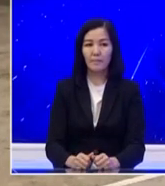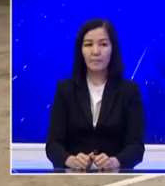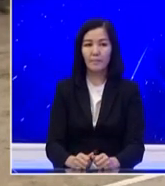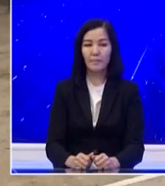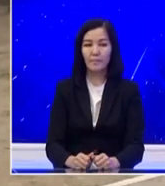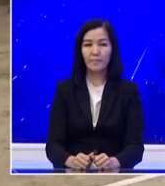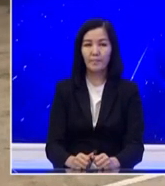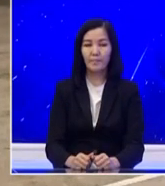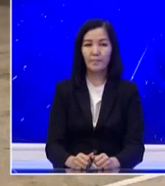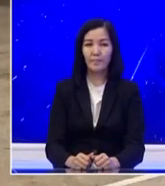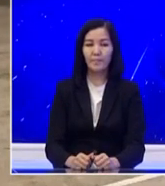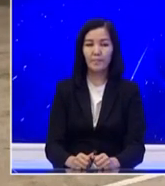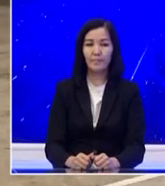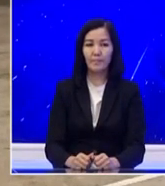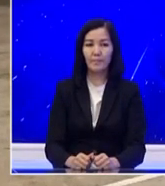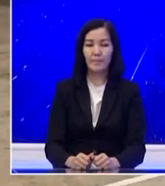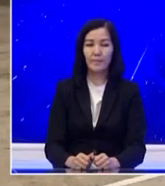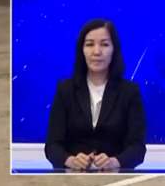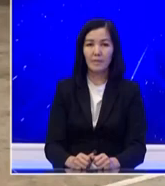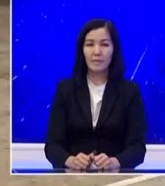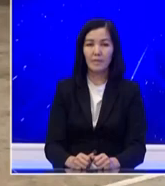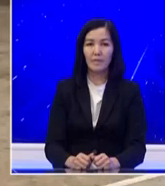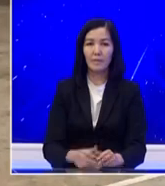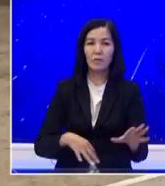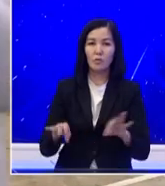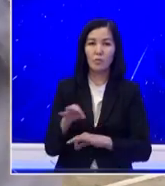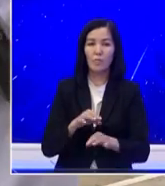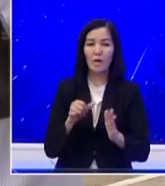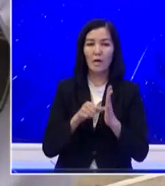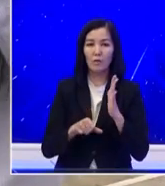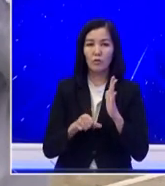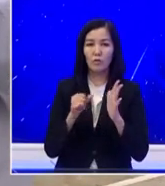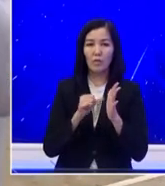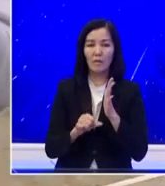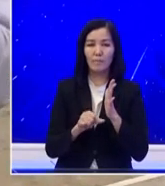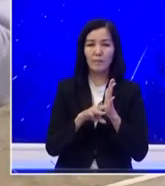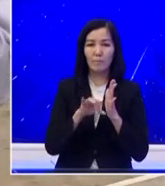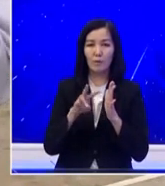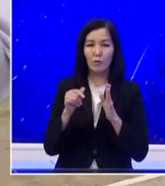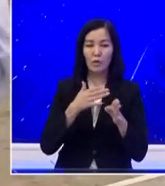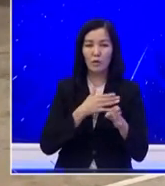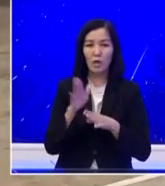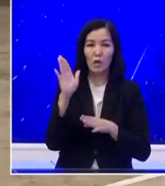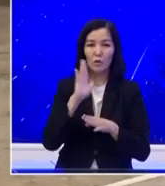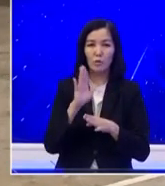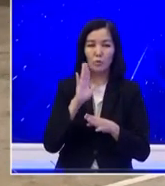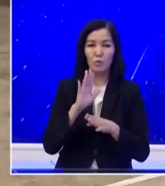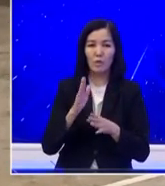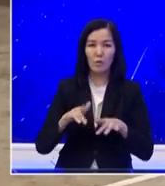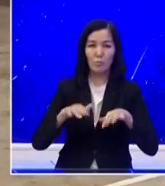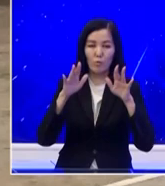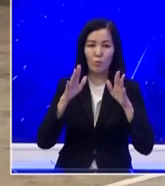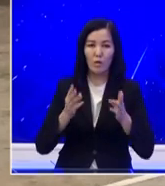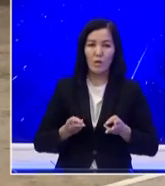выделено 660 миллионов тенге. Жоба бойынша 660 миллион тенге бөлінді. Қаладағы су және бу қазандықтарын